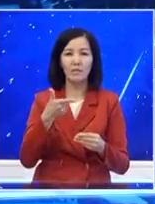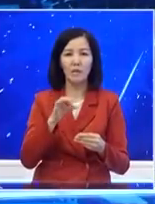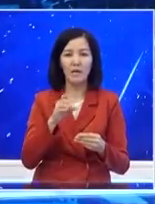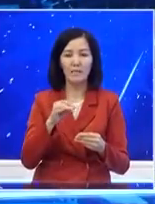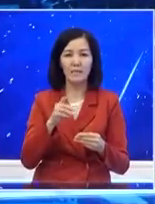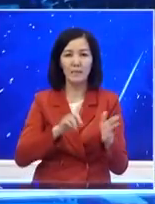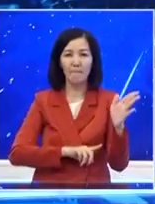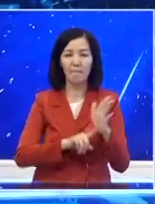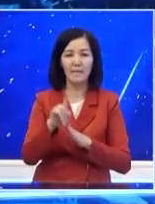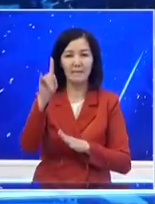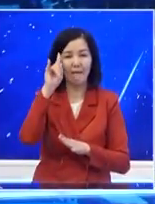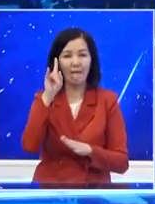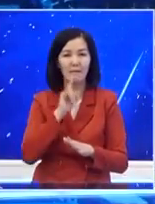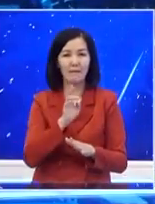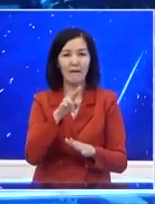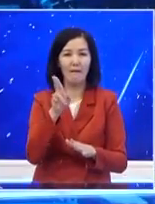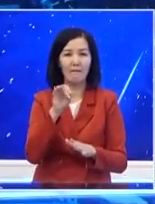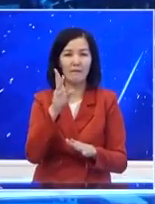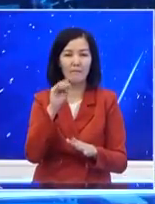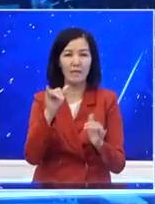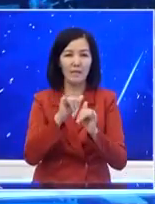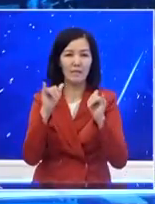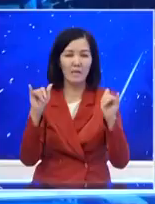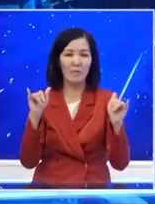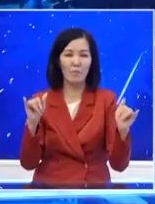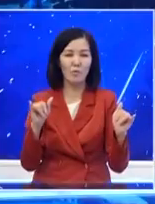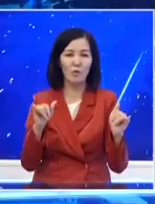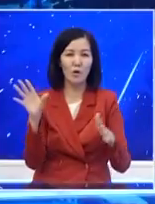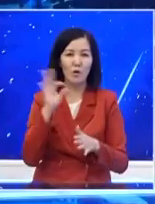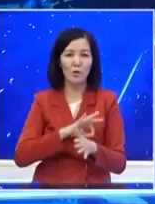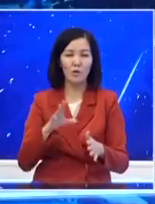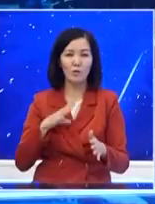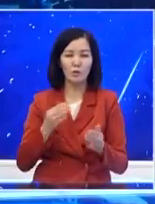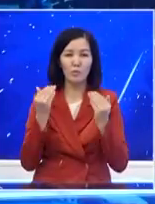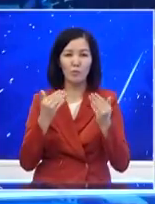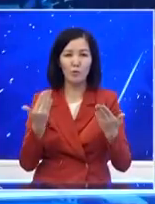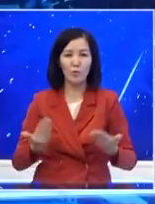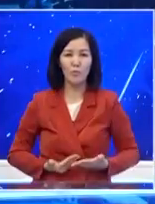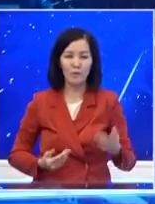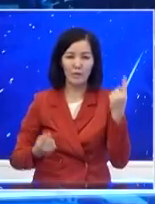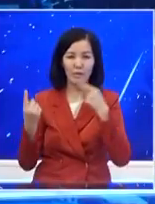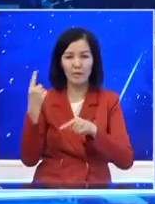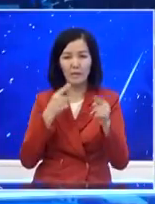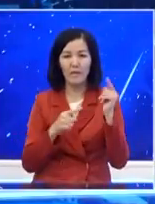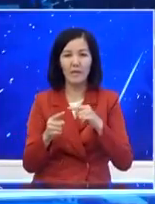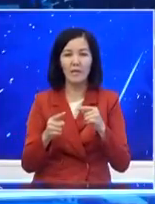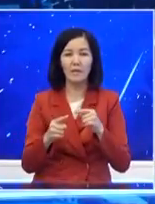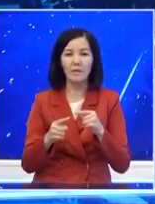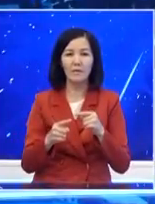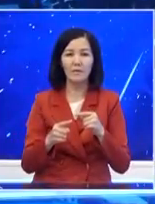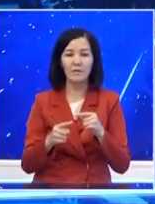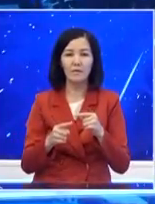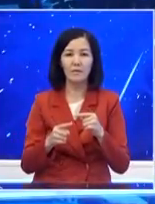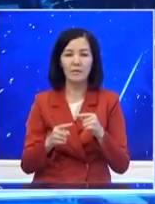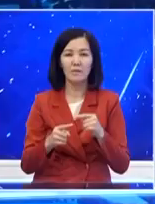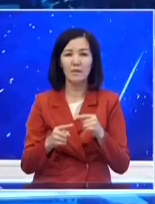қазақ әдебиетінің көгінде жарқырай жайнаған жарық жұлдыз. Бүгінде ақынның өмірімен оның атын арқаламаса да,